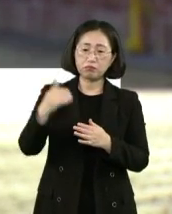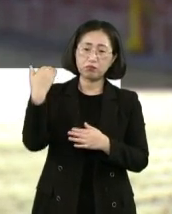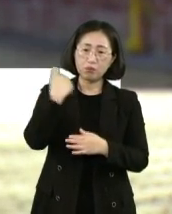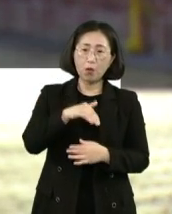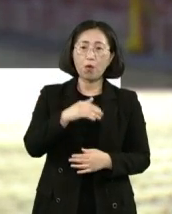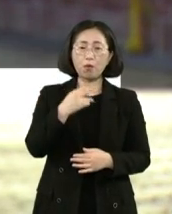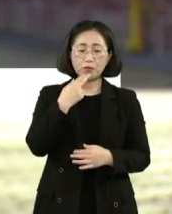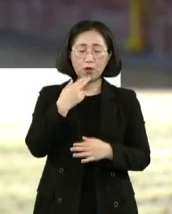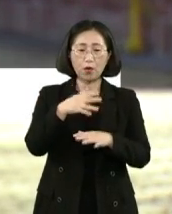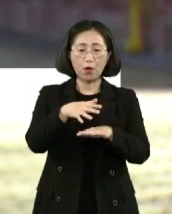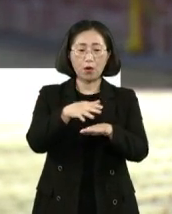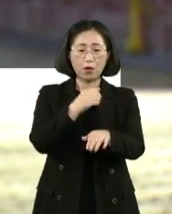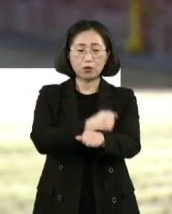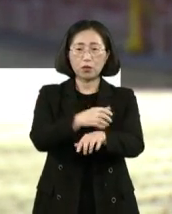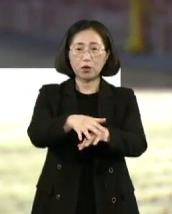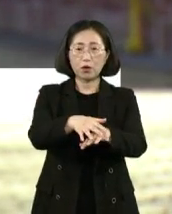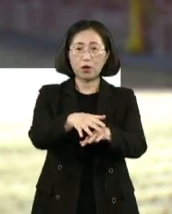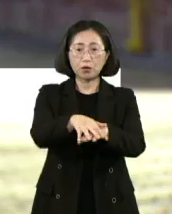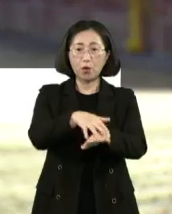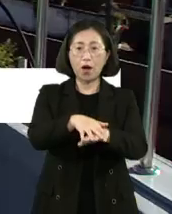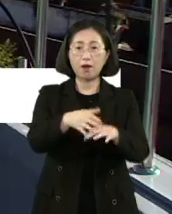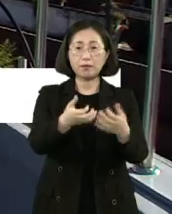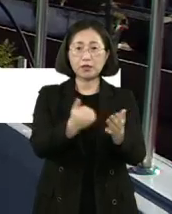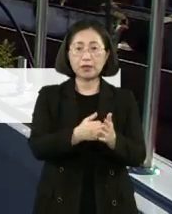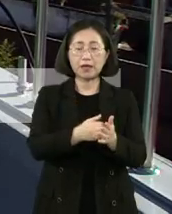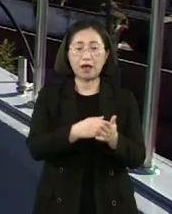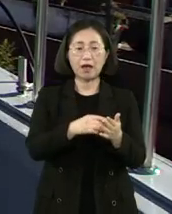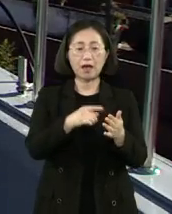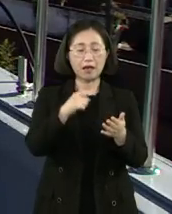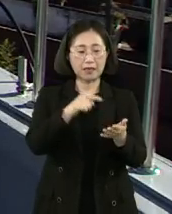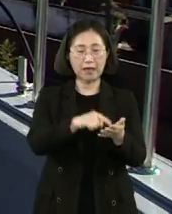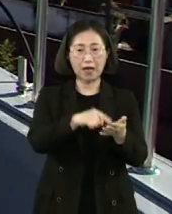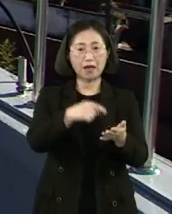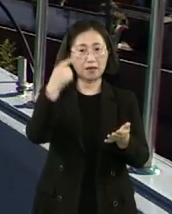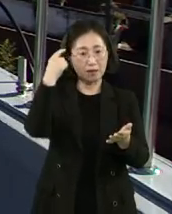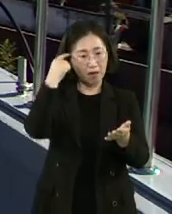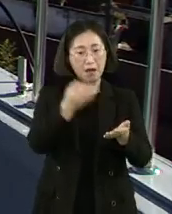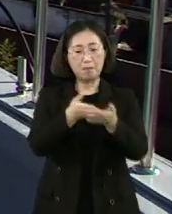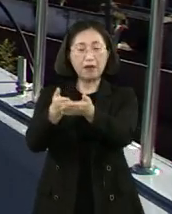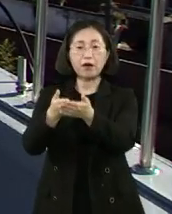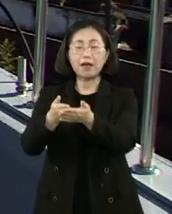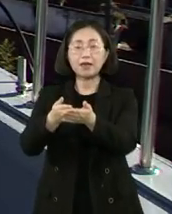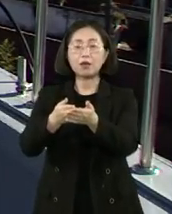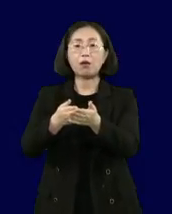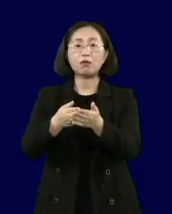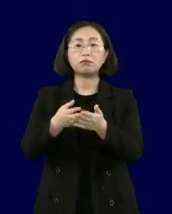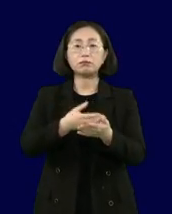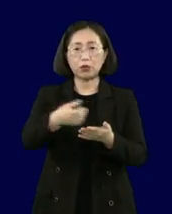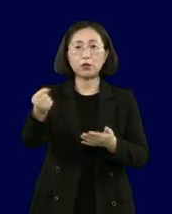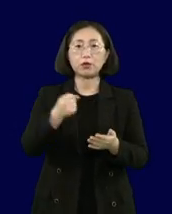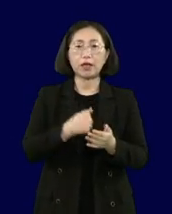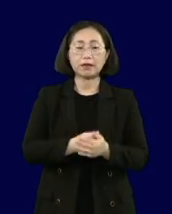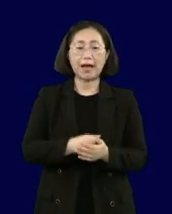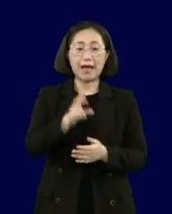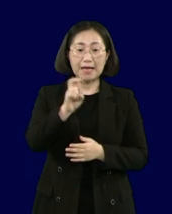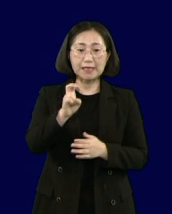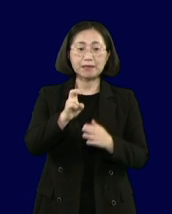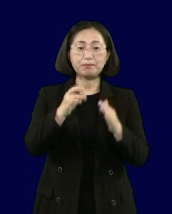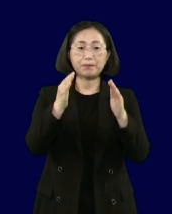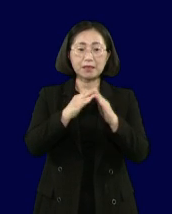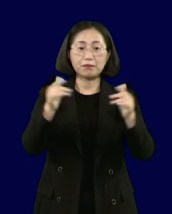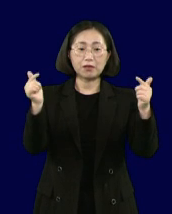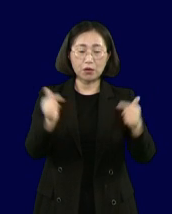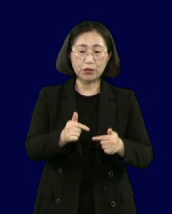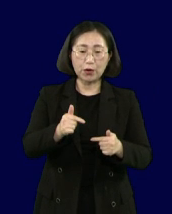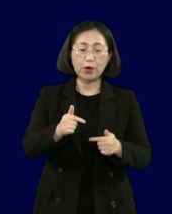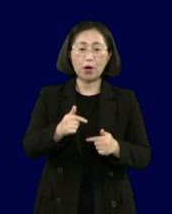조합 측의 의견을 반영하여 감축한 것입니다. 교육청의 일조 분석 결과를 보면 20세대를 줄인다는 전제